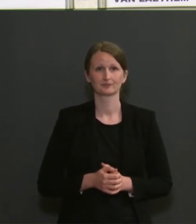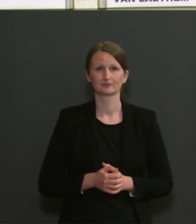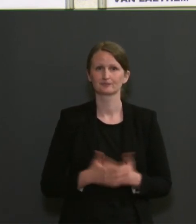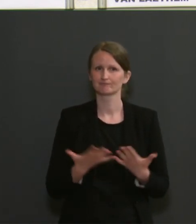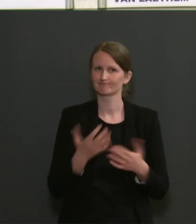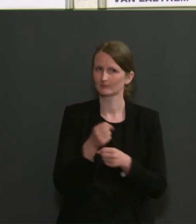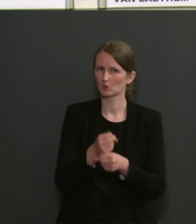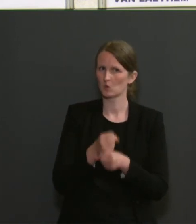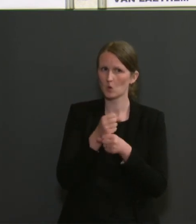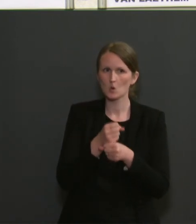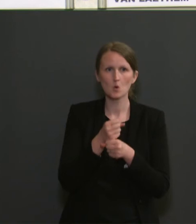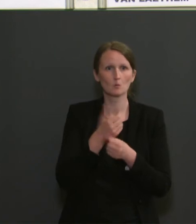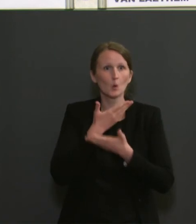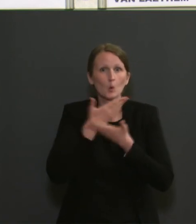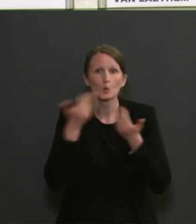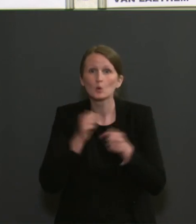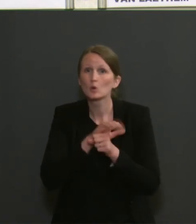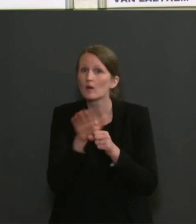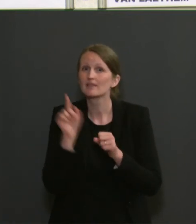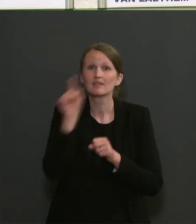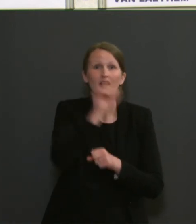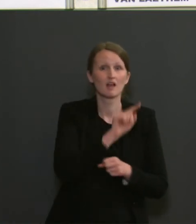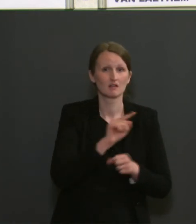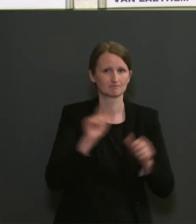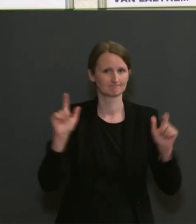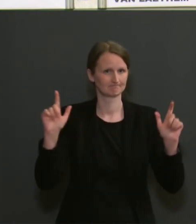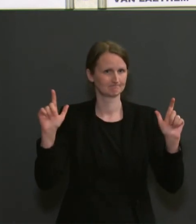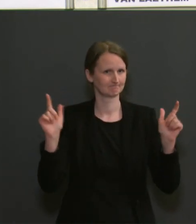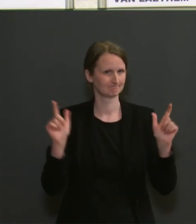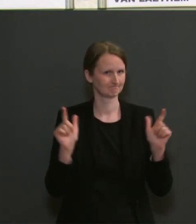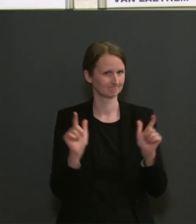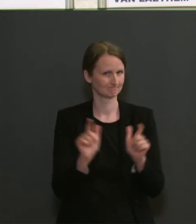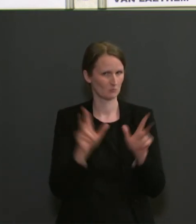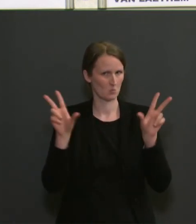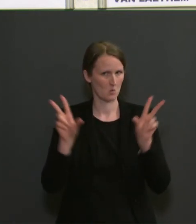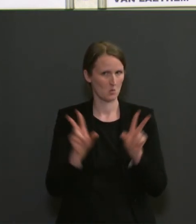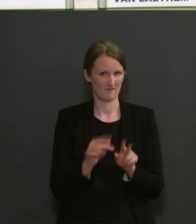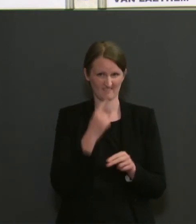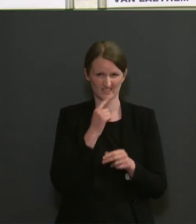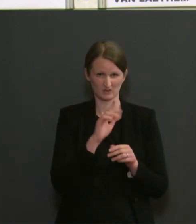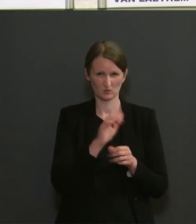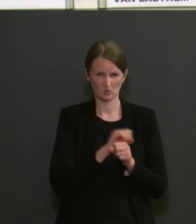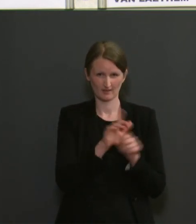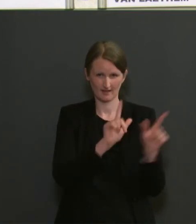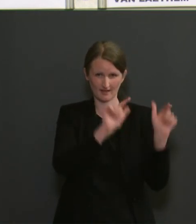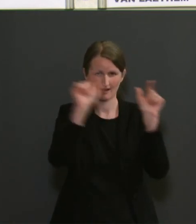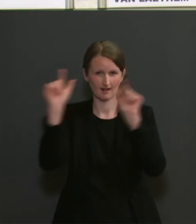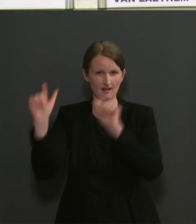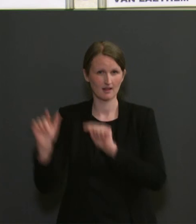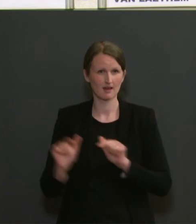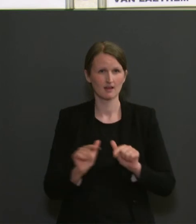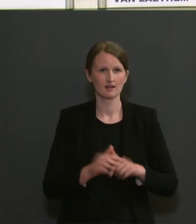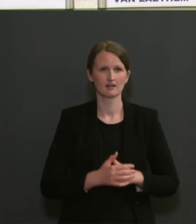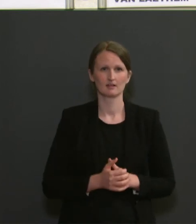a pas de cas de Covid continue donc à diminuer, et ceci assez rapidement.